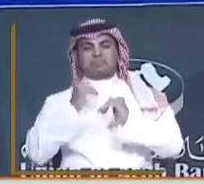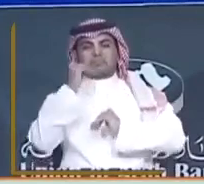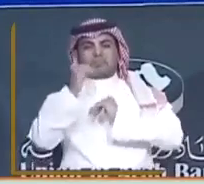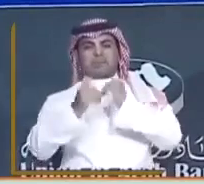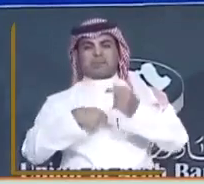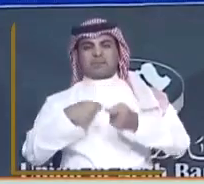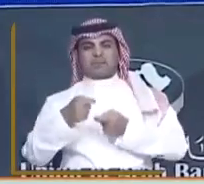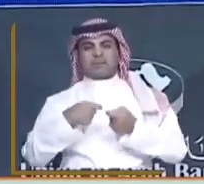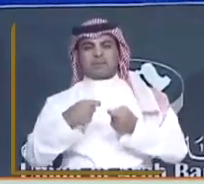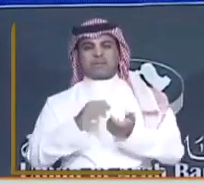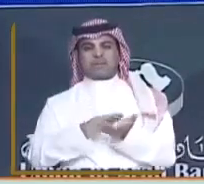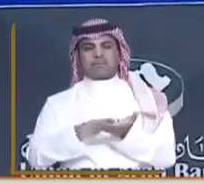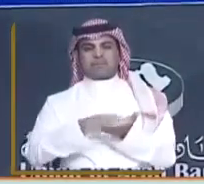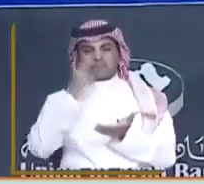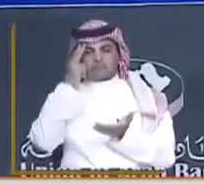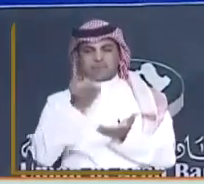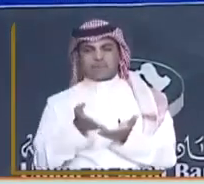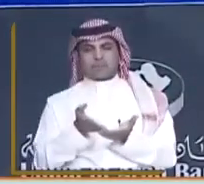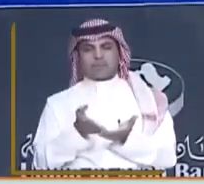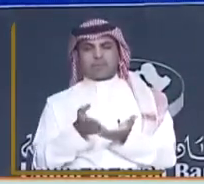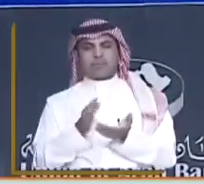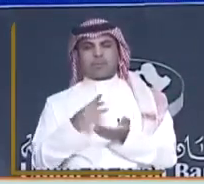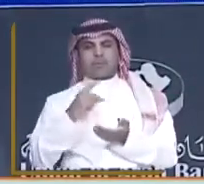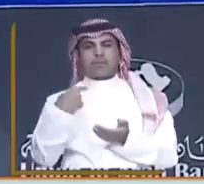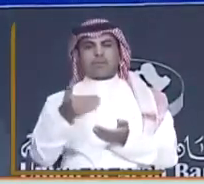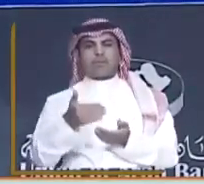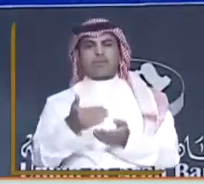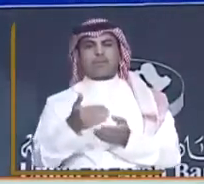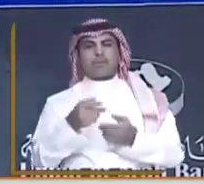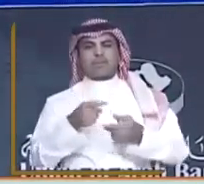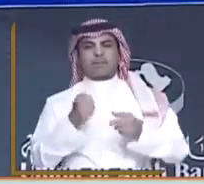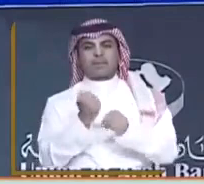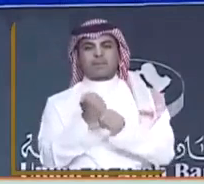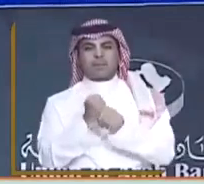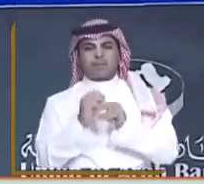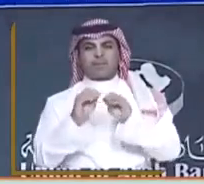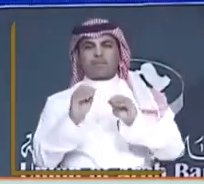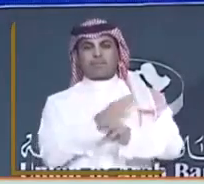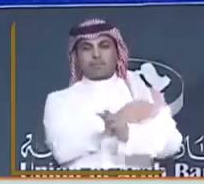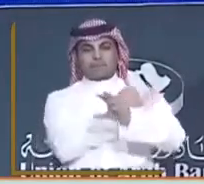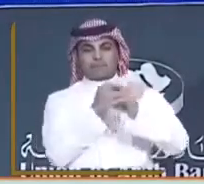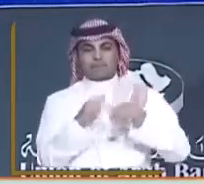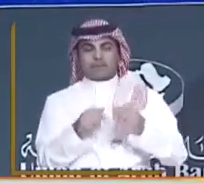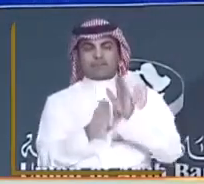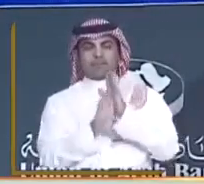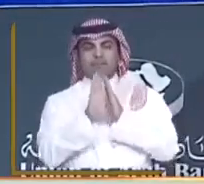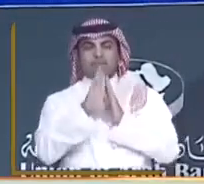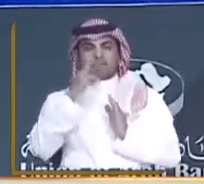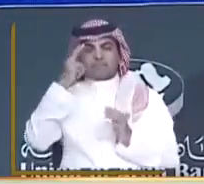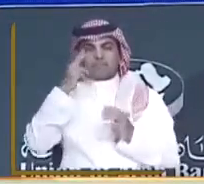الناتج المحلي الاجمالي وكذلك في معدلات التوظيف حيث نمط الاقتصاد